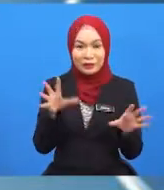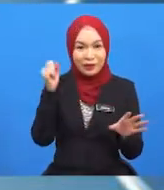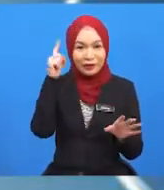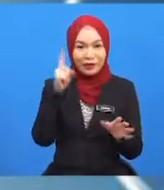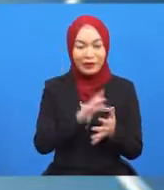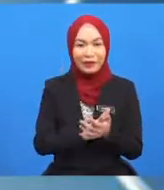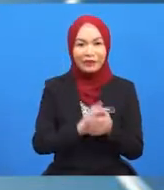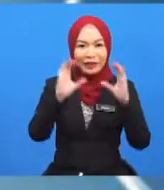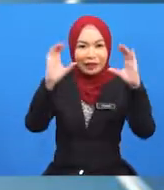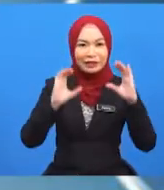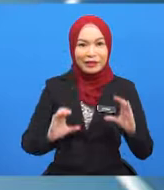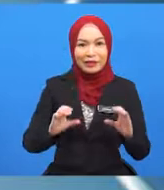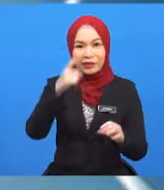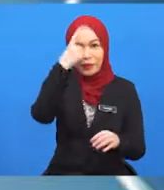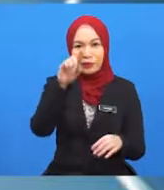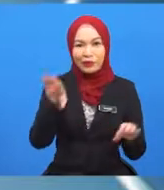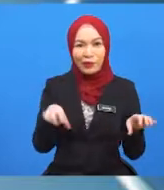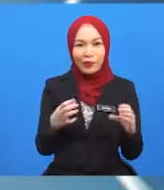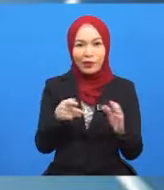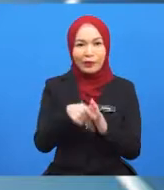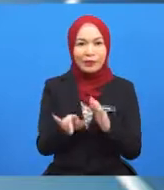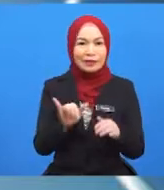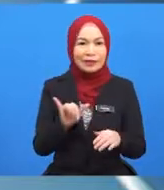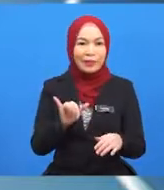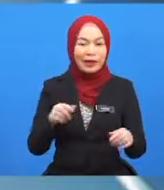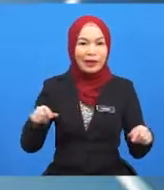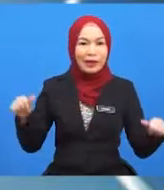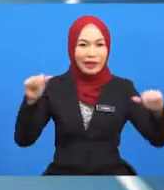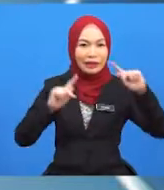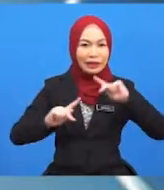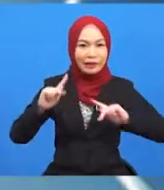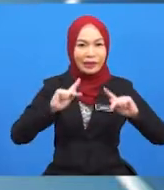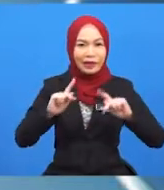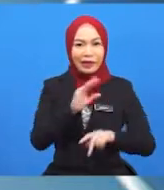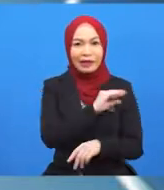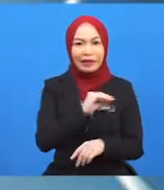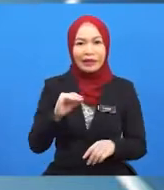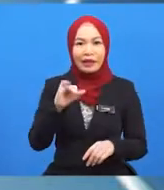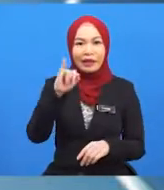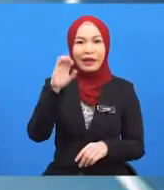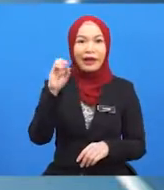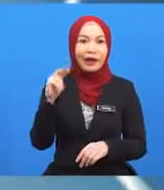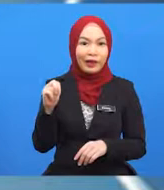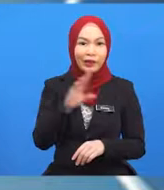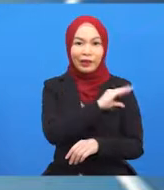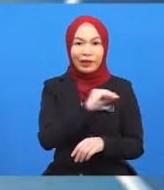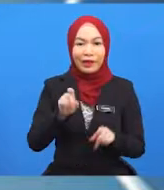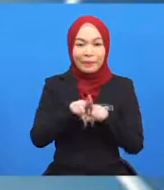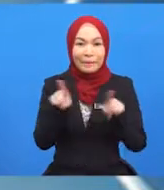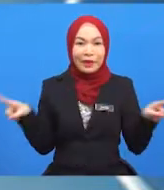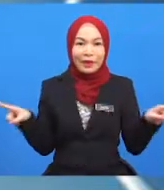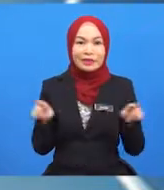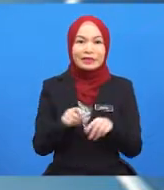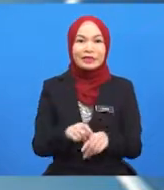kaedah nak buat persamaan kimia dan persamaan ion serta beza persamaan kimia dan